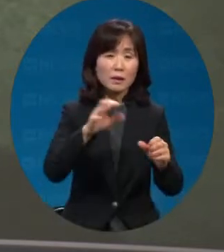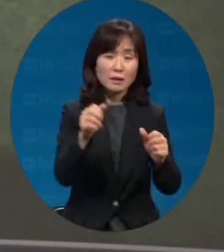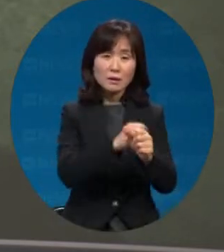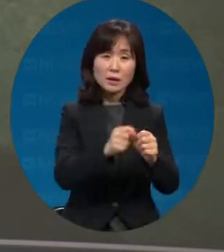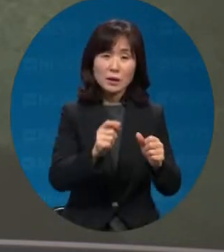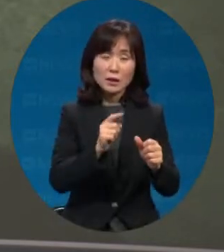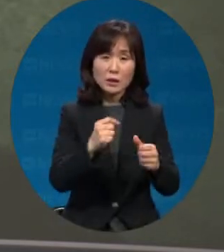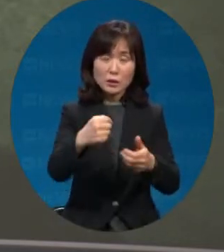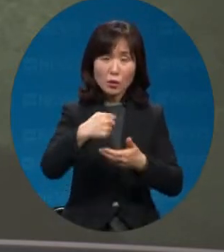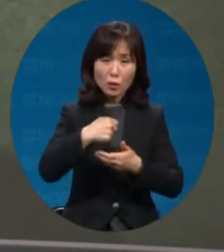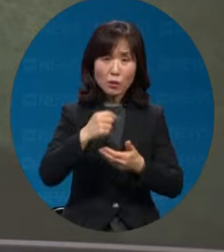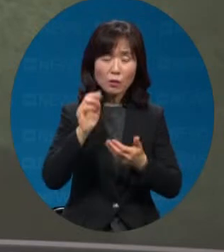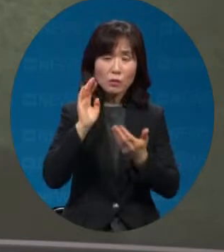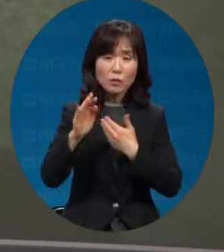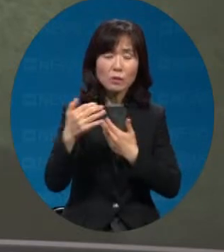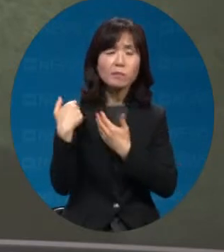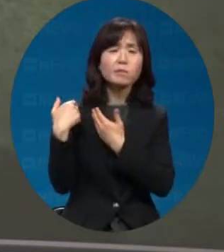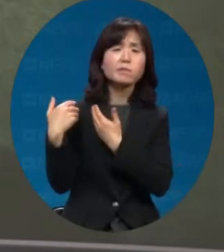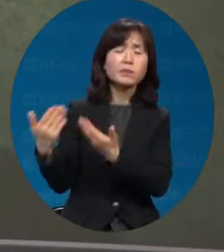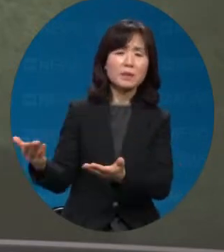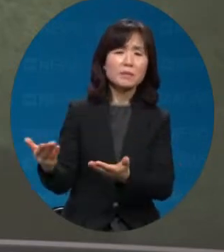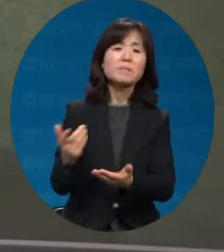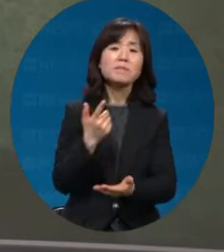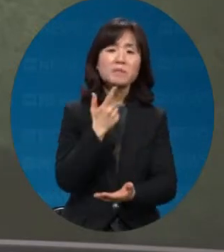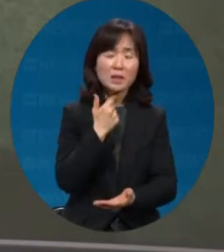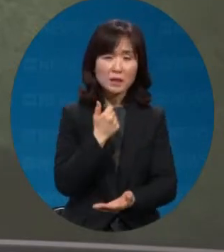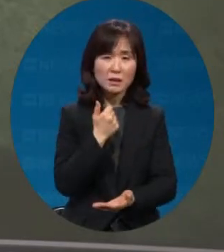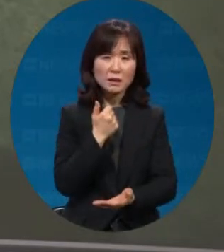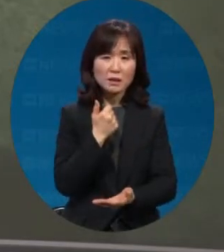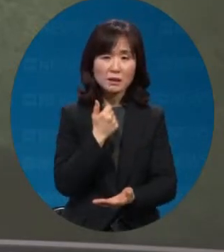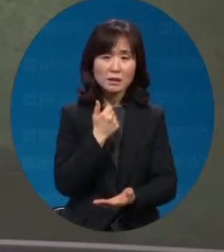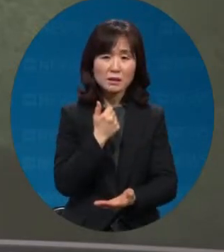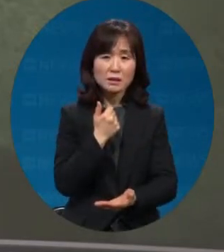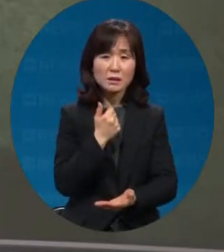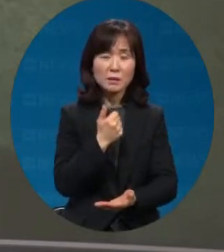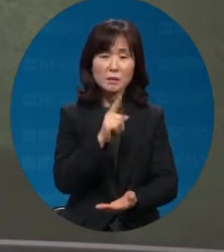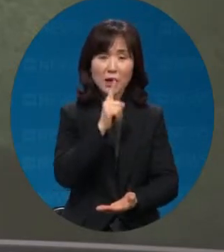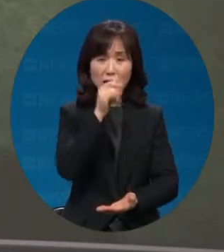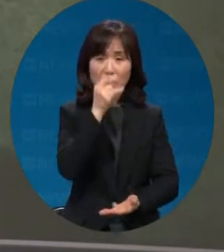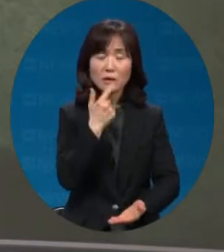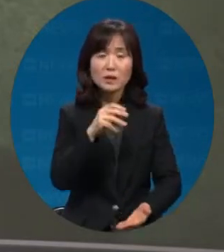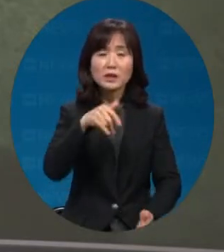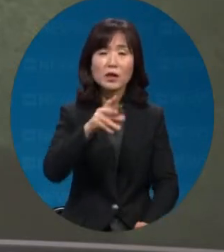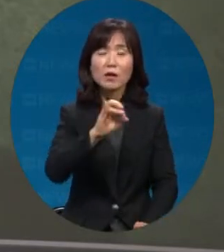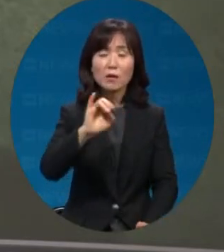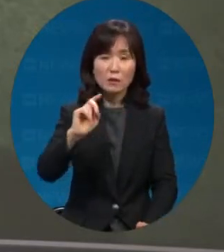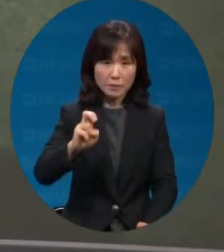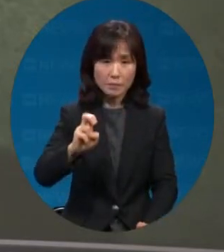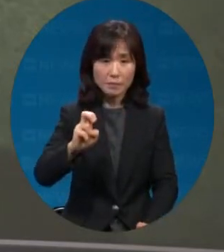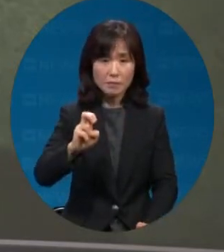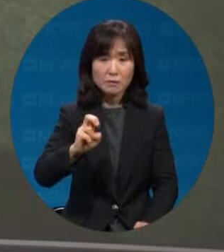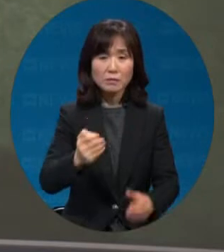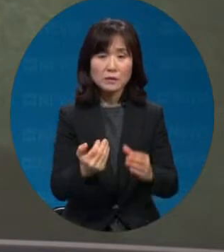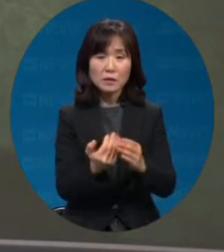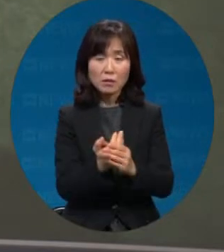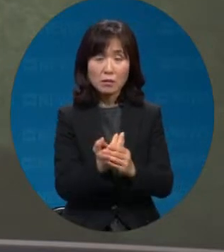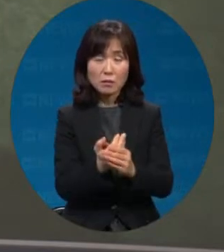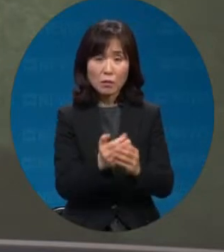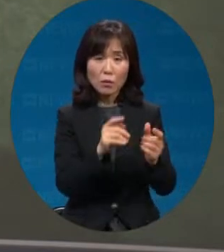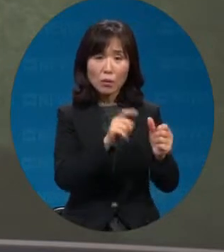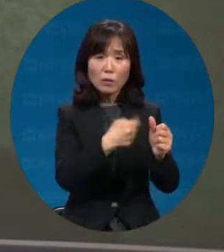받고도 방임했다는 비난을 들었던 정인이 사건 상담원들의 경우 홀로 100건 가까운 사례를 관리하고